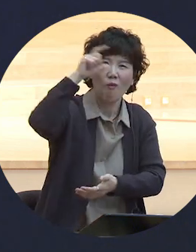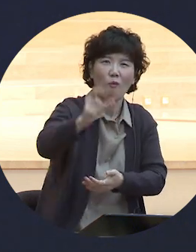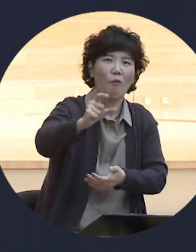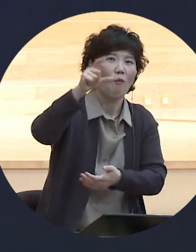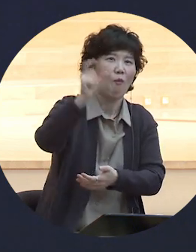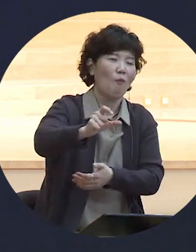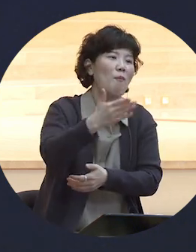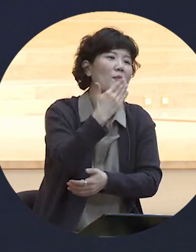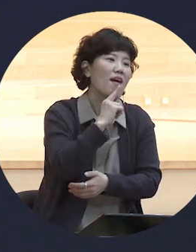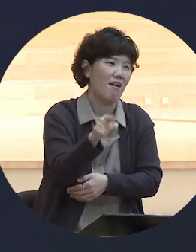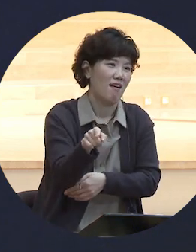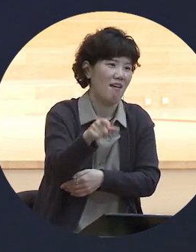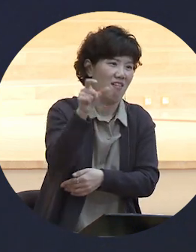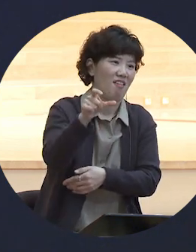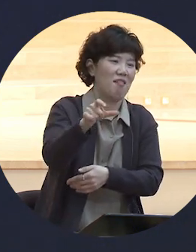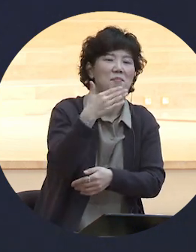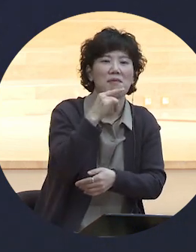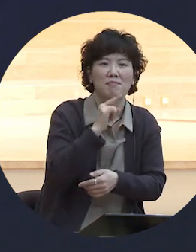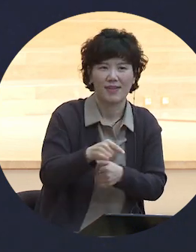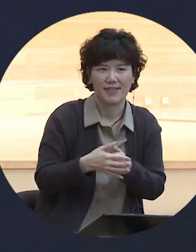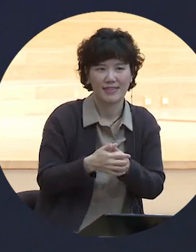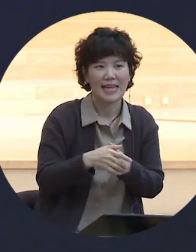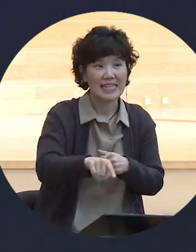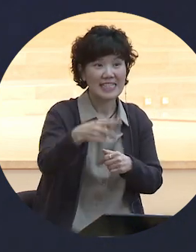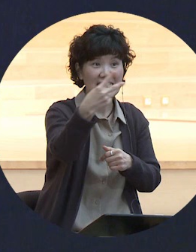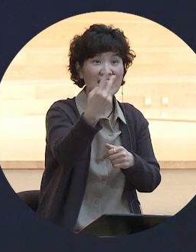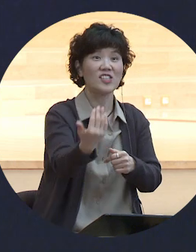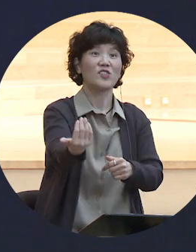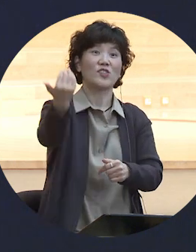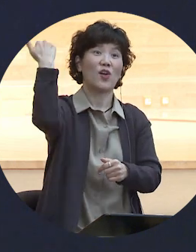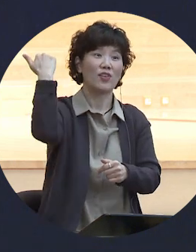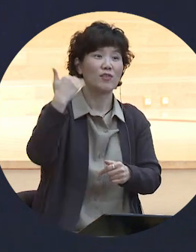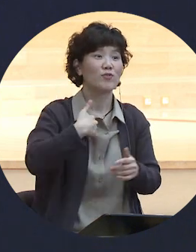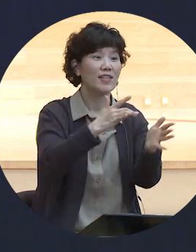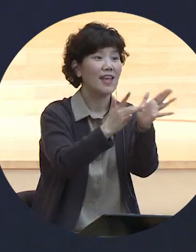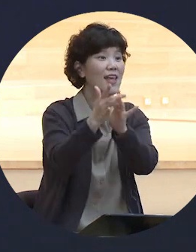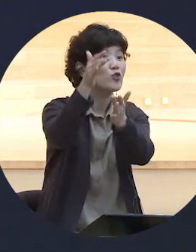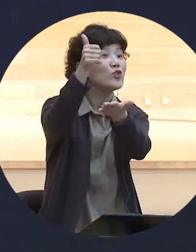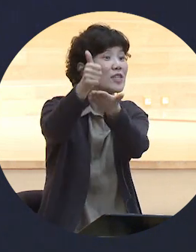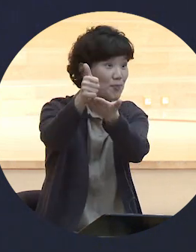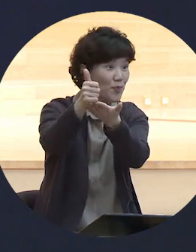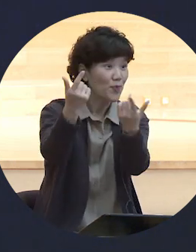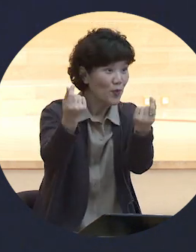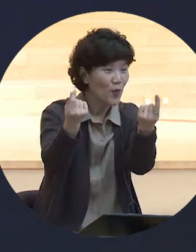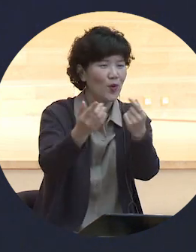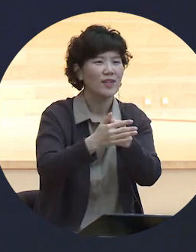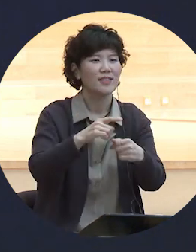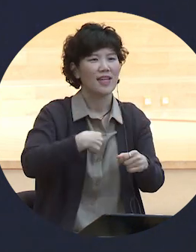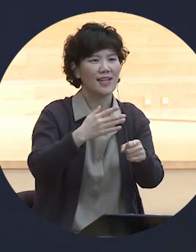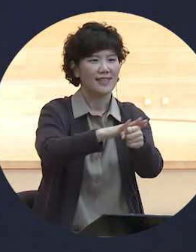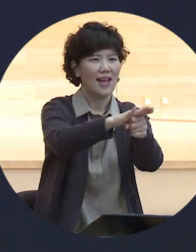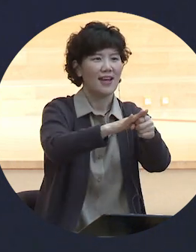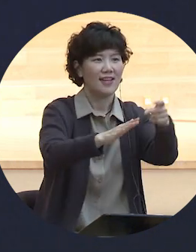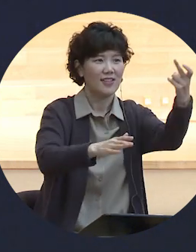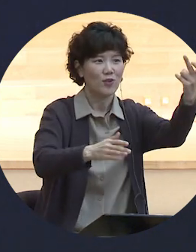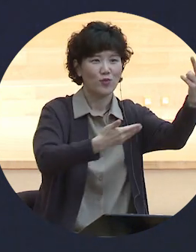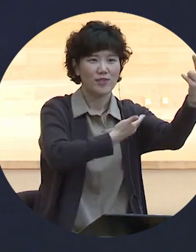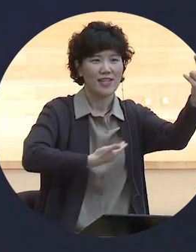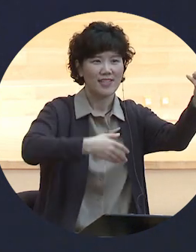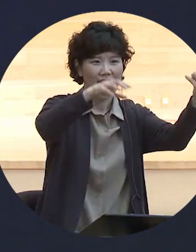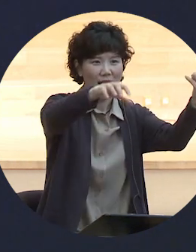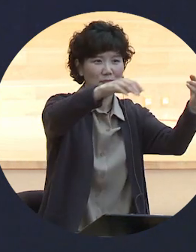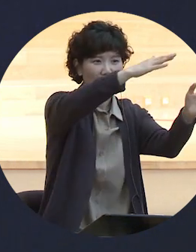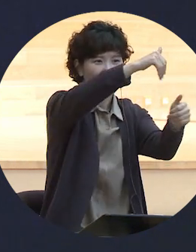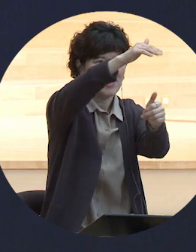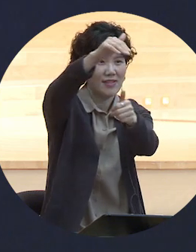된 거죠. 탑이 된 거죠. 여러분 2000년 전에 우리 예수님께서도 자기가 사랑했던 열두 제자 앞에 불러 모으시고 이